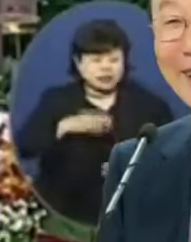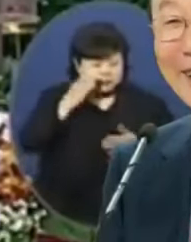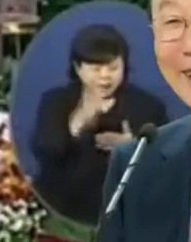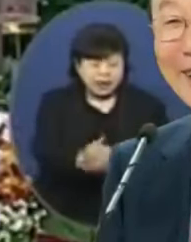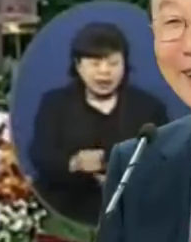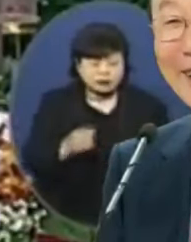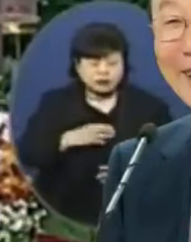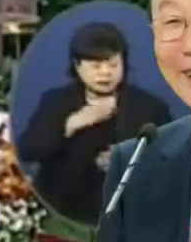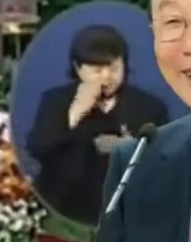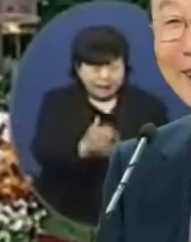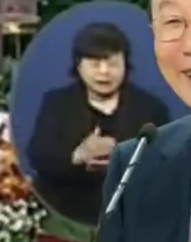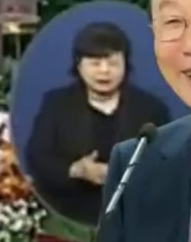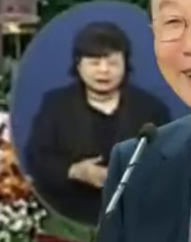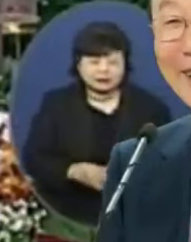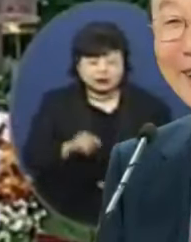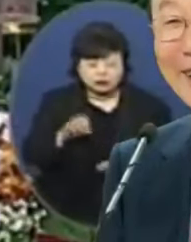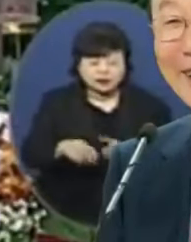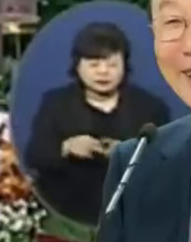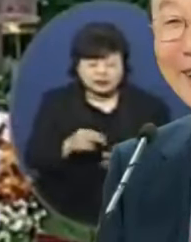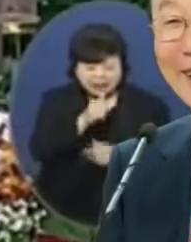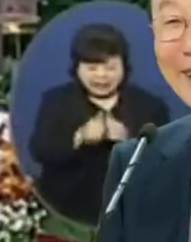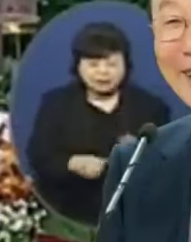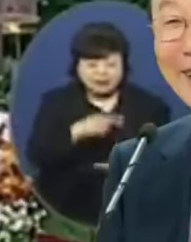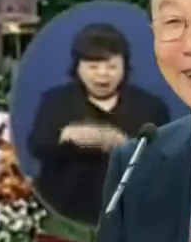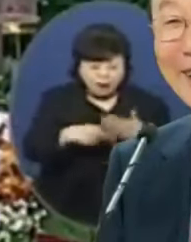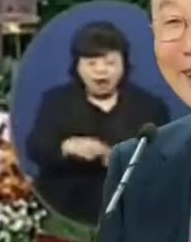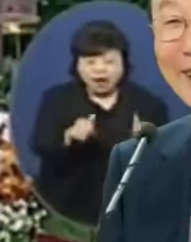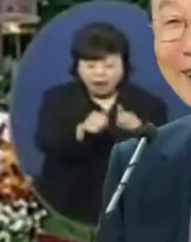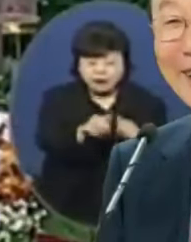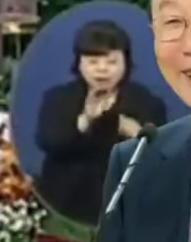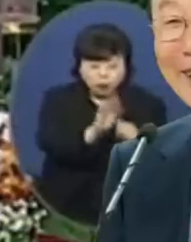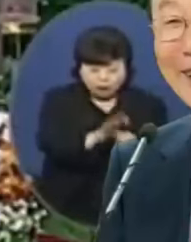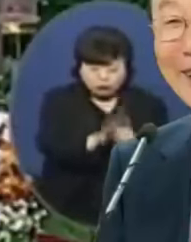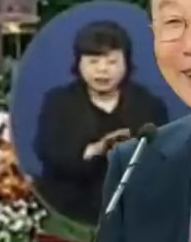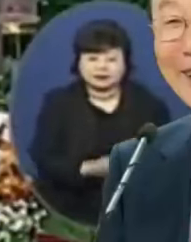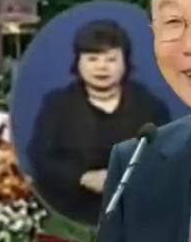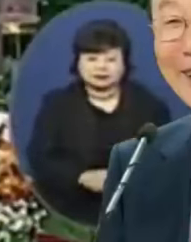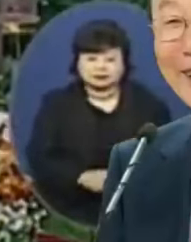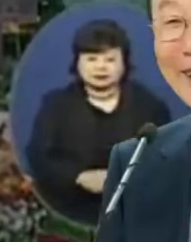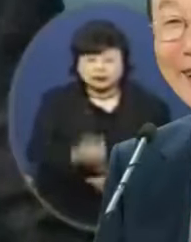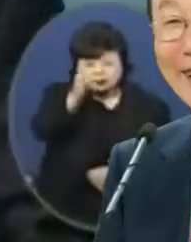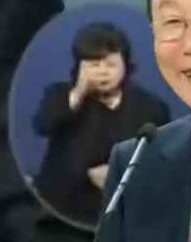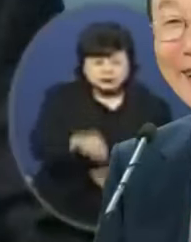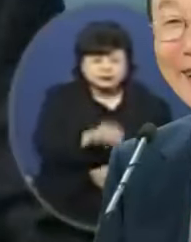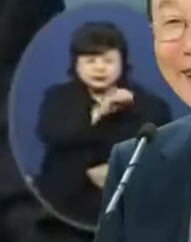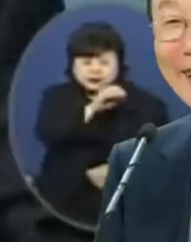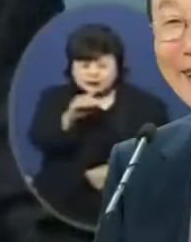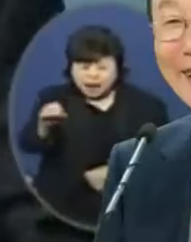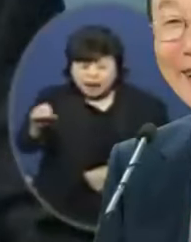말며 놀라지 말라, 내가 어디로 가든지 내 하나님 야훼가 너와 함께 하느니라. 우리가 십자가의